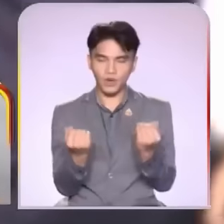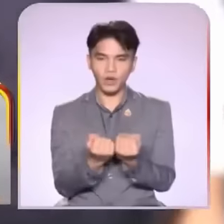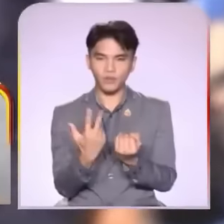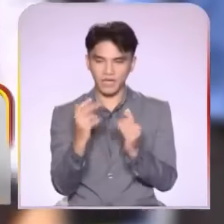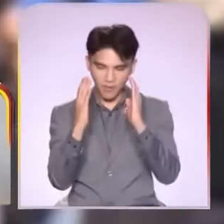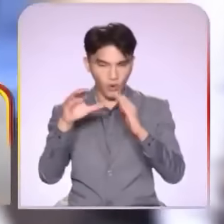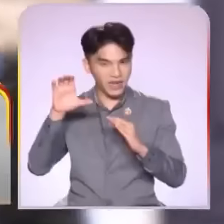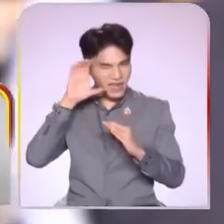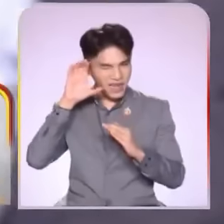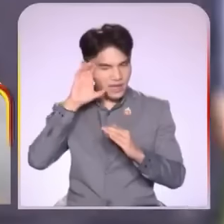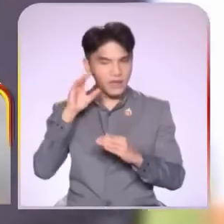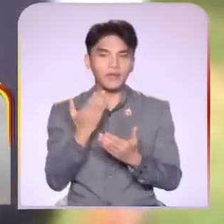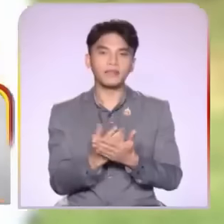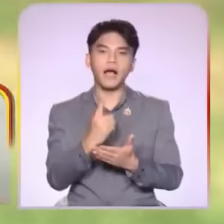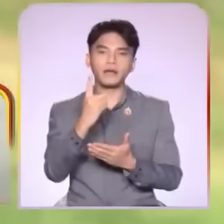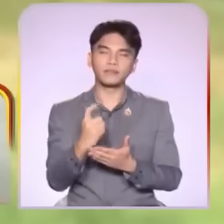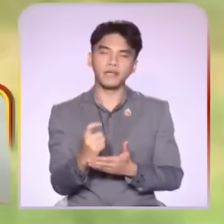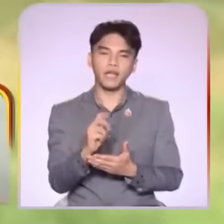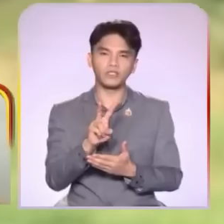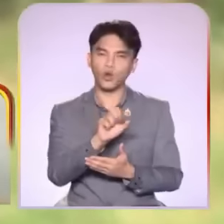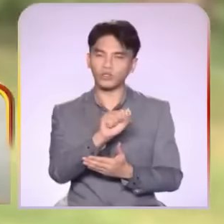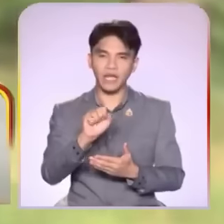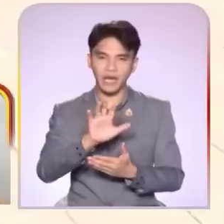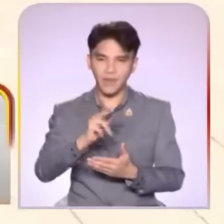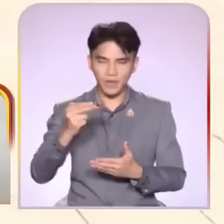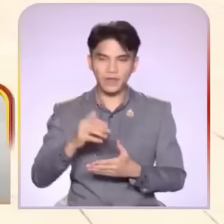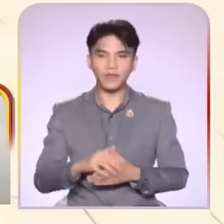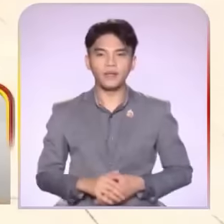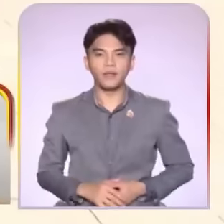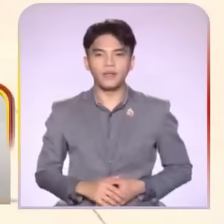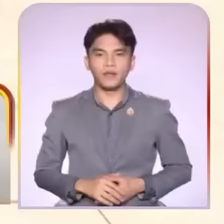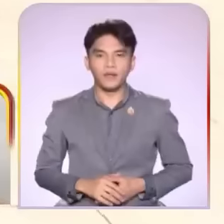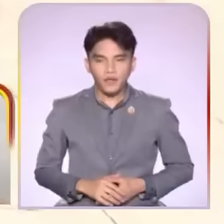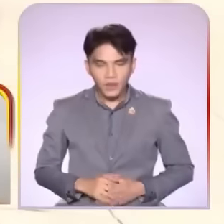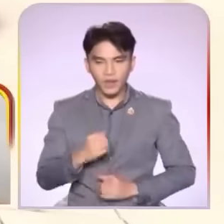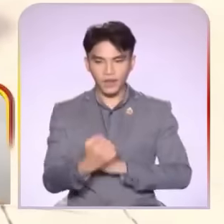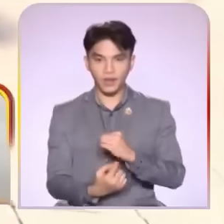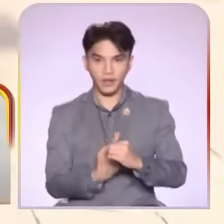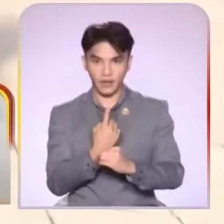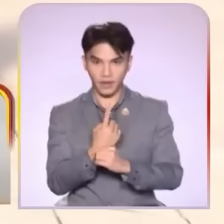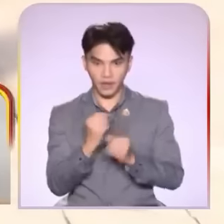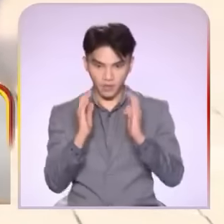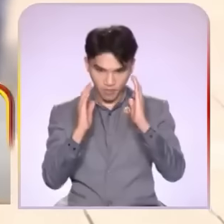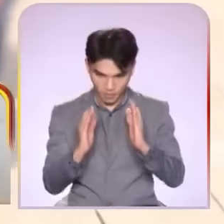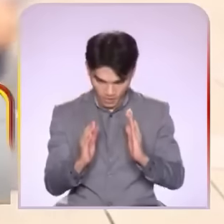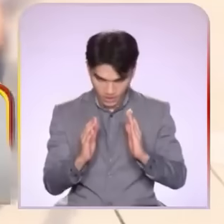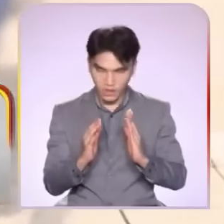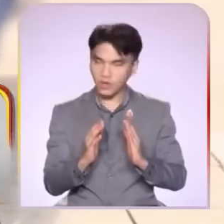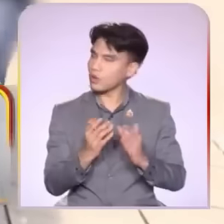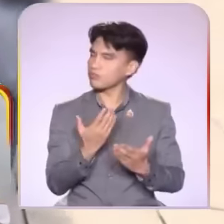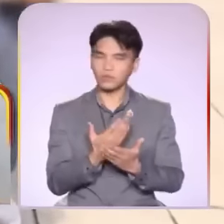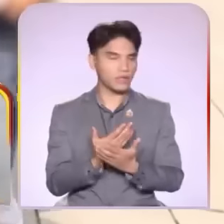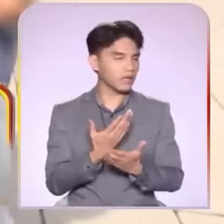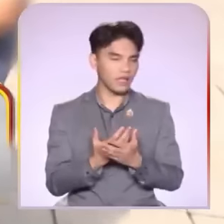3คนที่หลงเชื่อเสียเงินไปคนละ 250,000 บาทผ่านมา1ปีไม่มีผู้เสียหายคนไหน